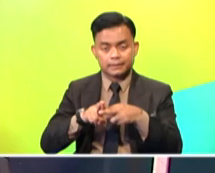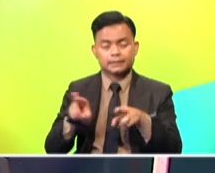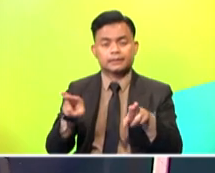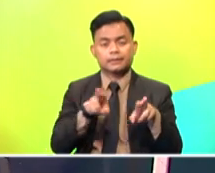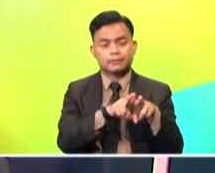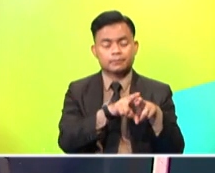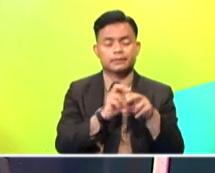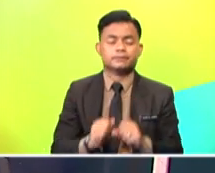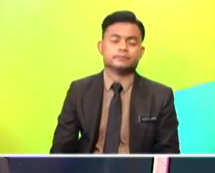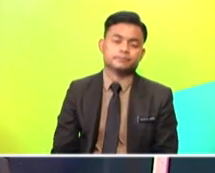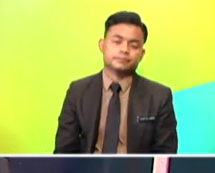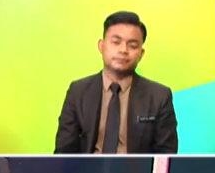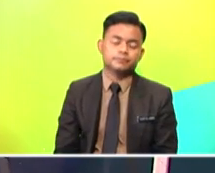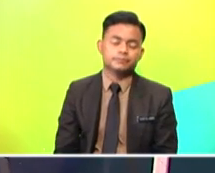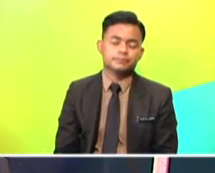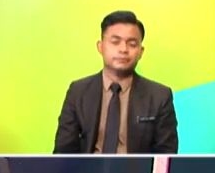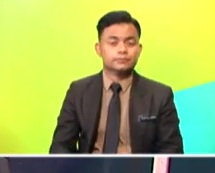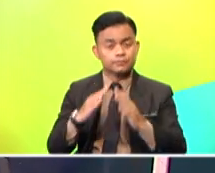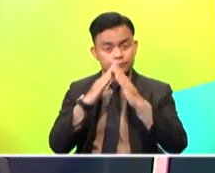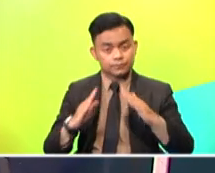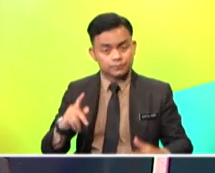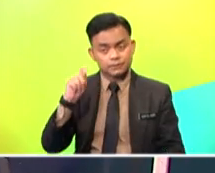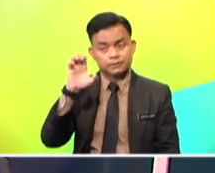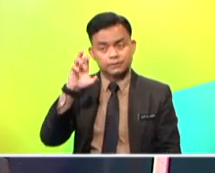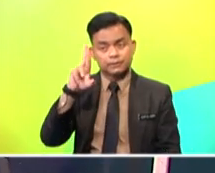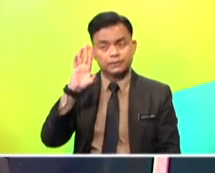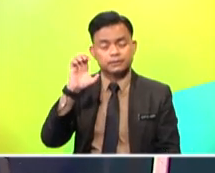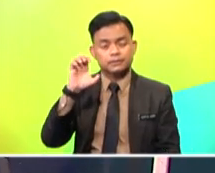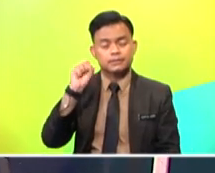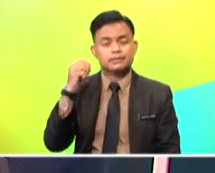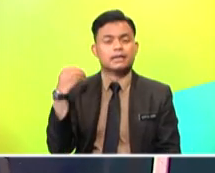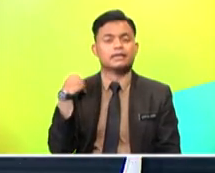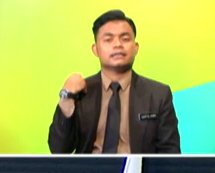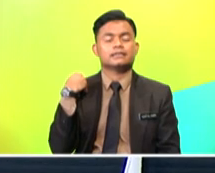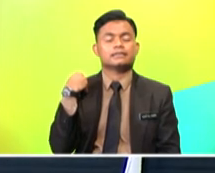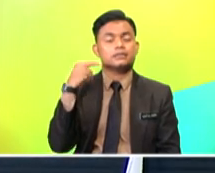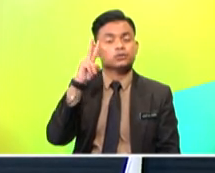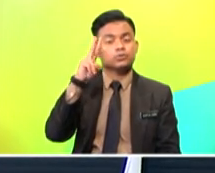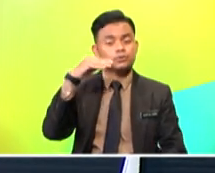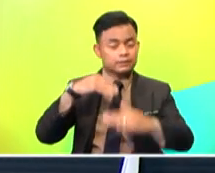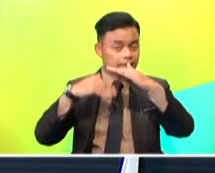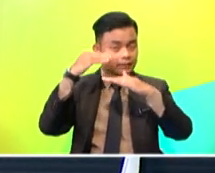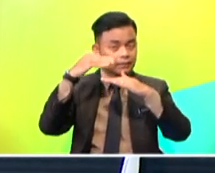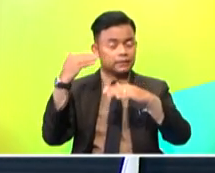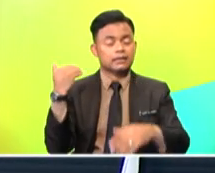ni ada yang dua tingkat, ada yang satu tingkat. Okay. Ini rumah